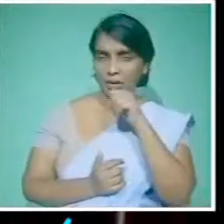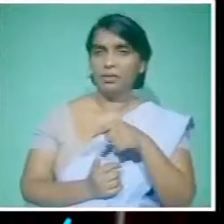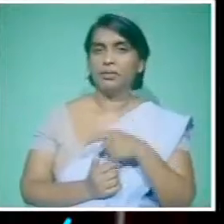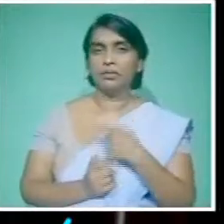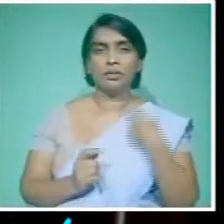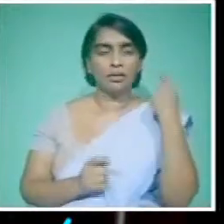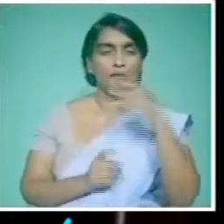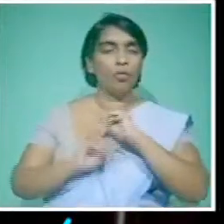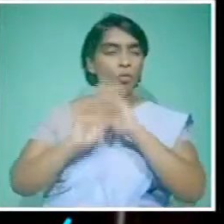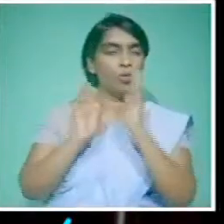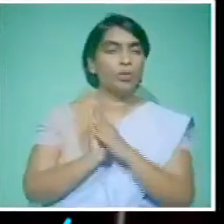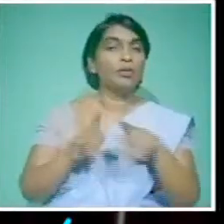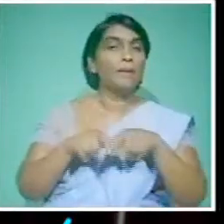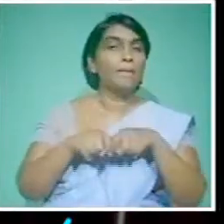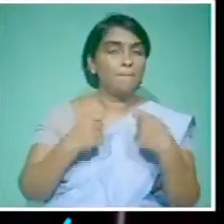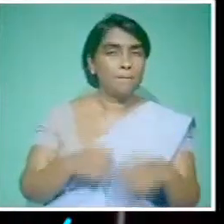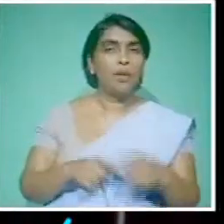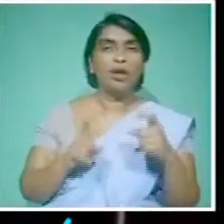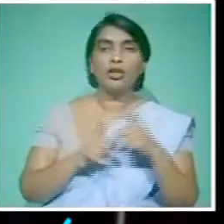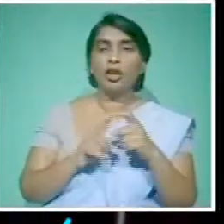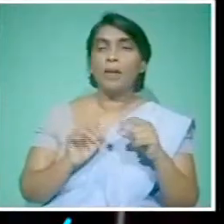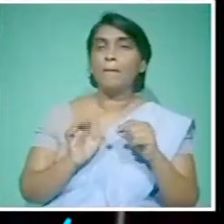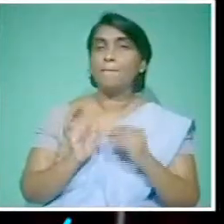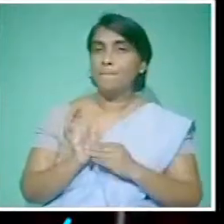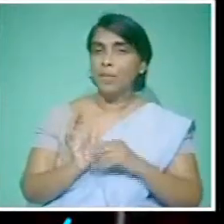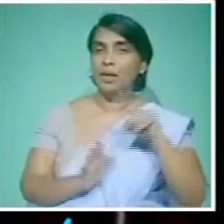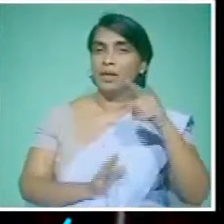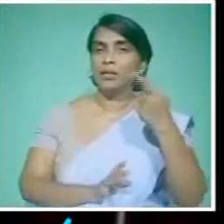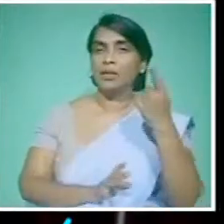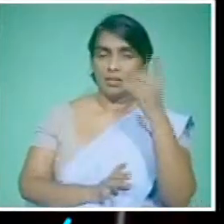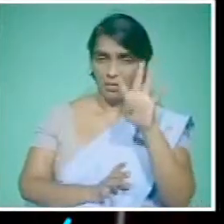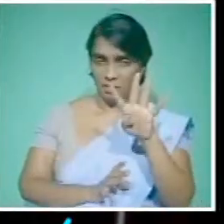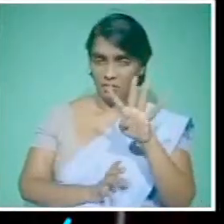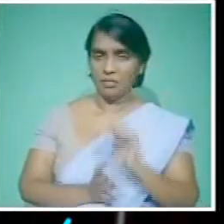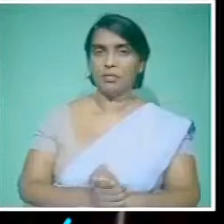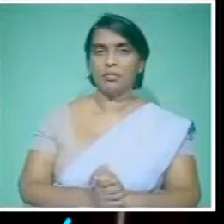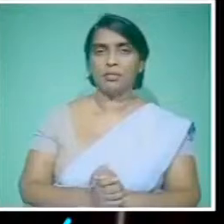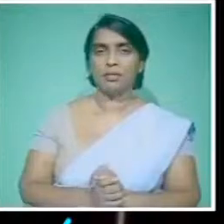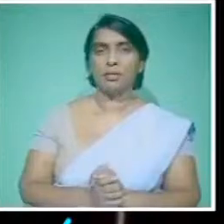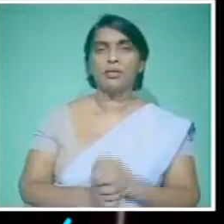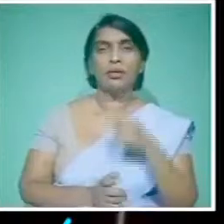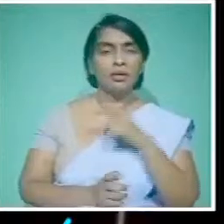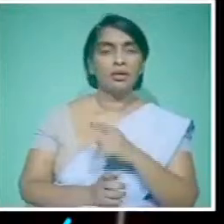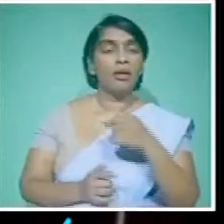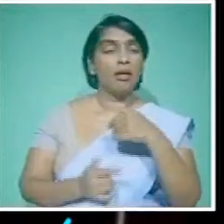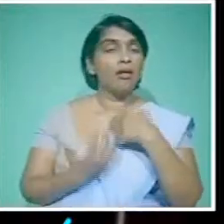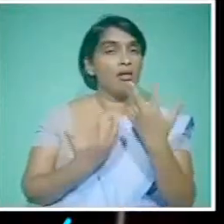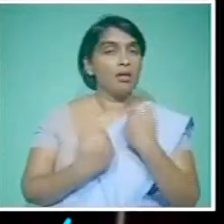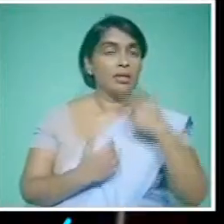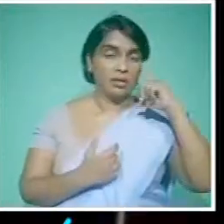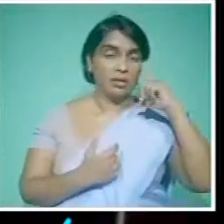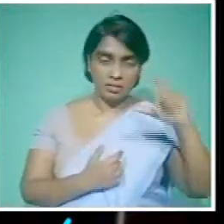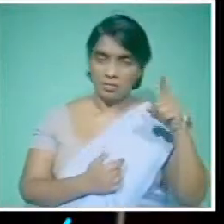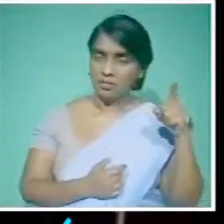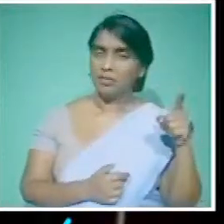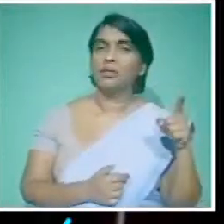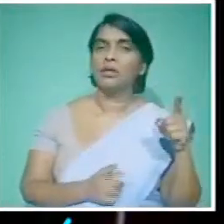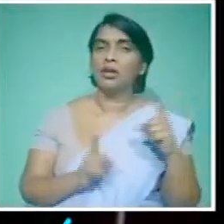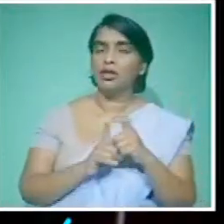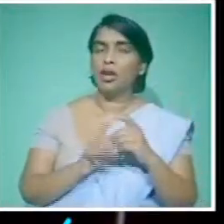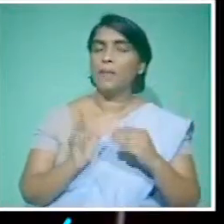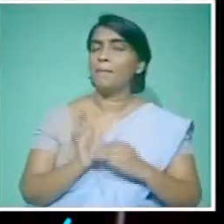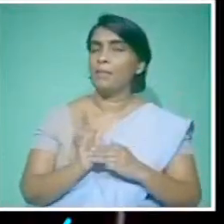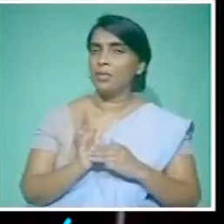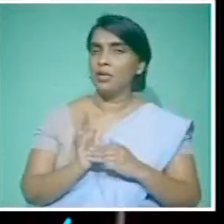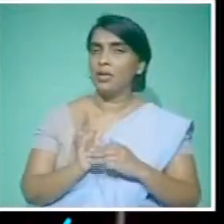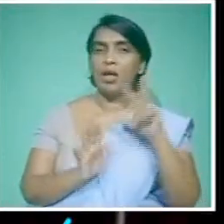mekata gihila thiyena mulu mudalama thamai dollar million 114. Meken apita labuna chinen dollar